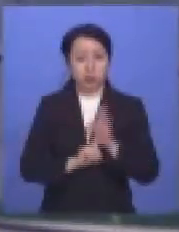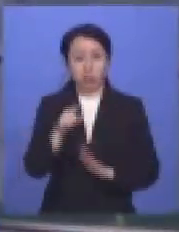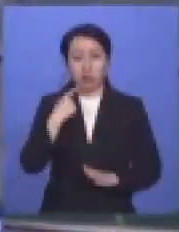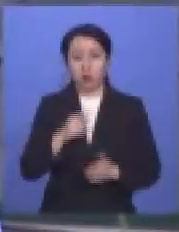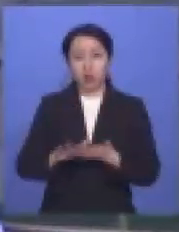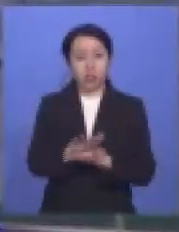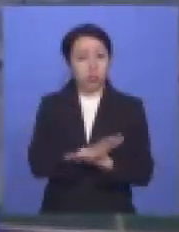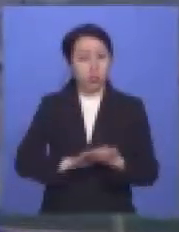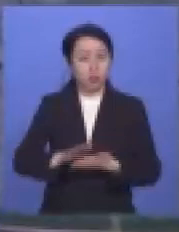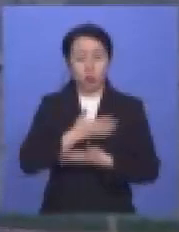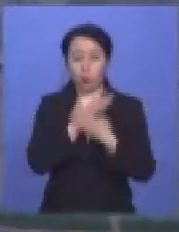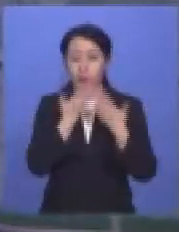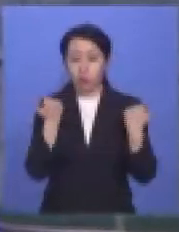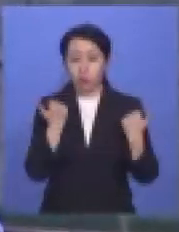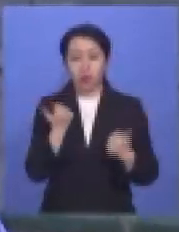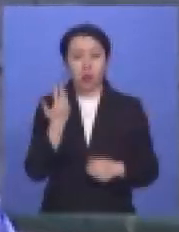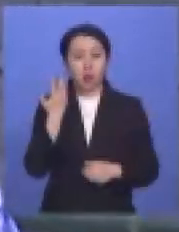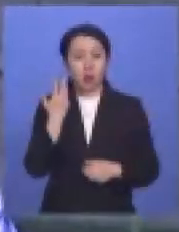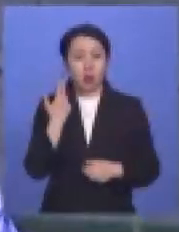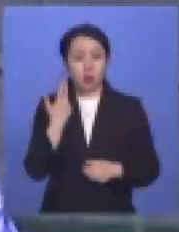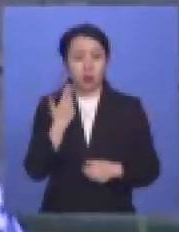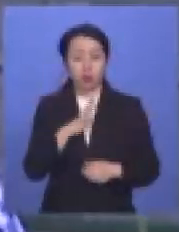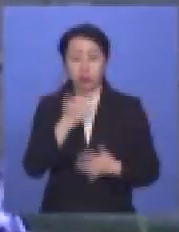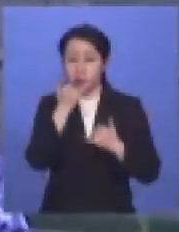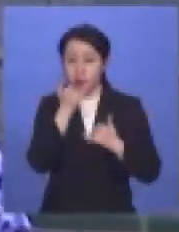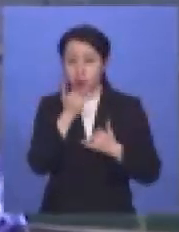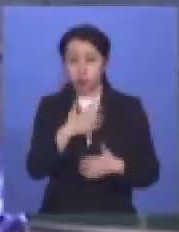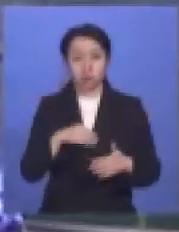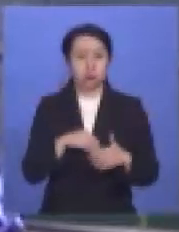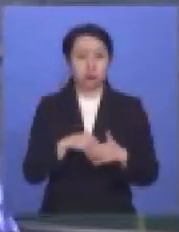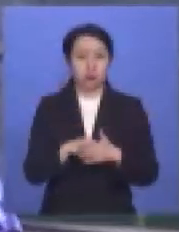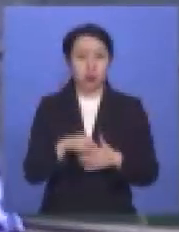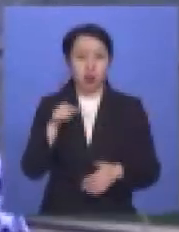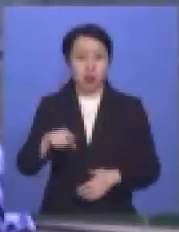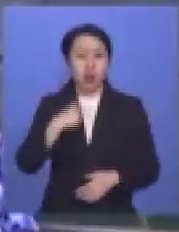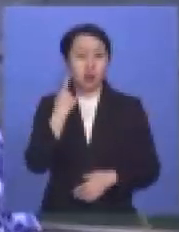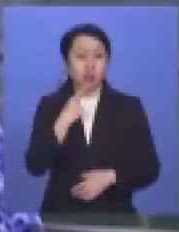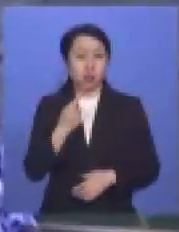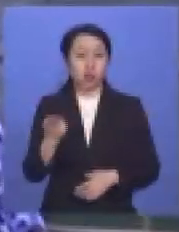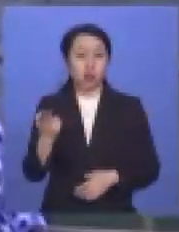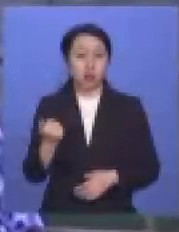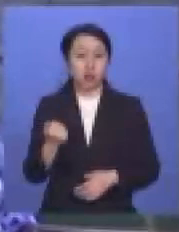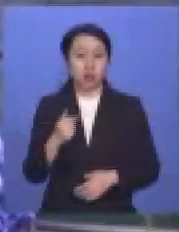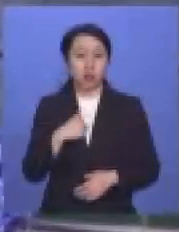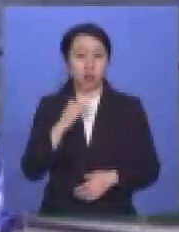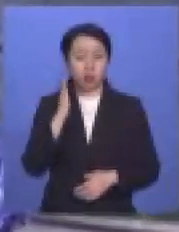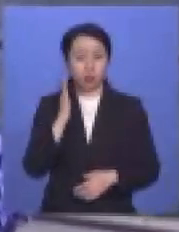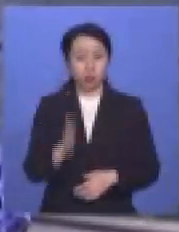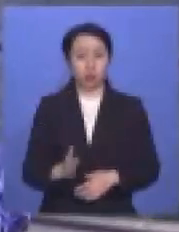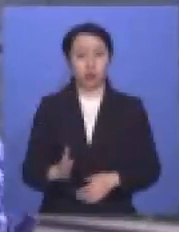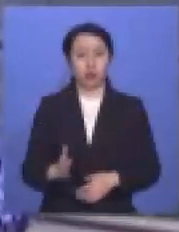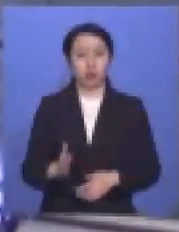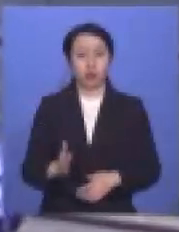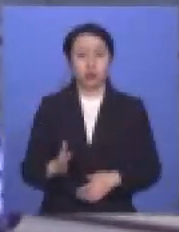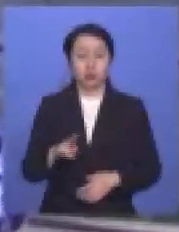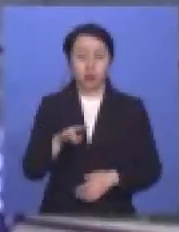нее ничего нет, когда уже это было невозможно скрывать, то она сказала, что да, я буду травить, буду